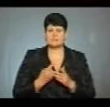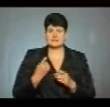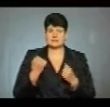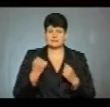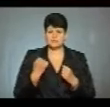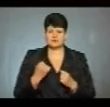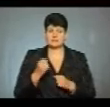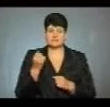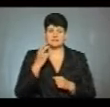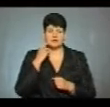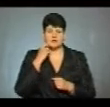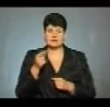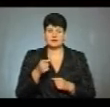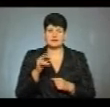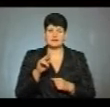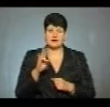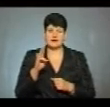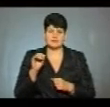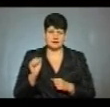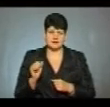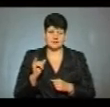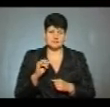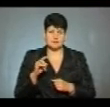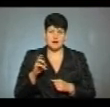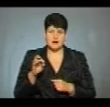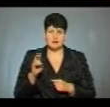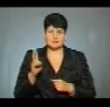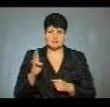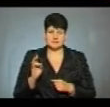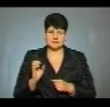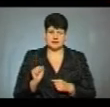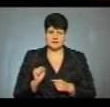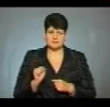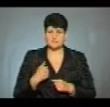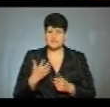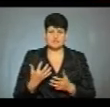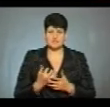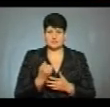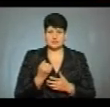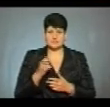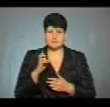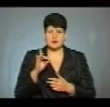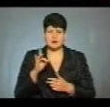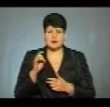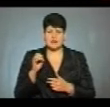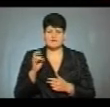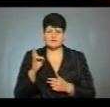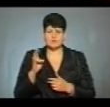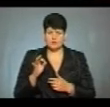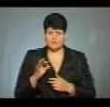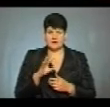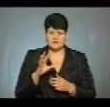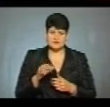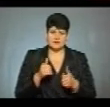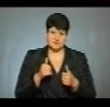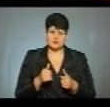спорту 12-річна тернополянка Яна Ізб'янська. Мені не вдалося брівно, але там гарна оцінка,